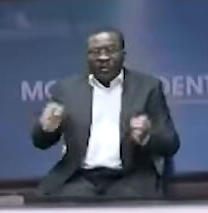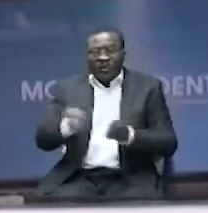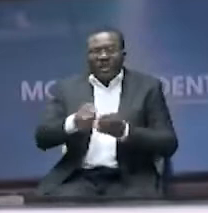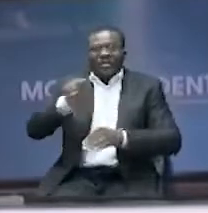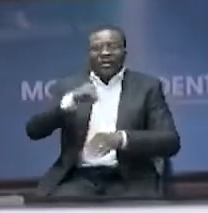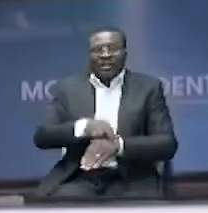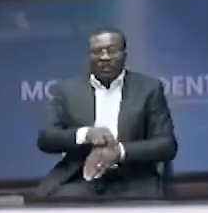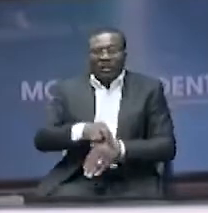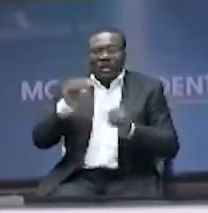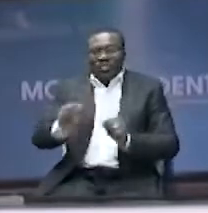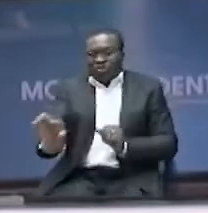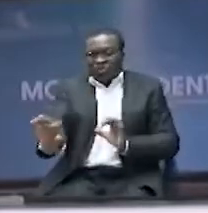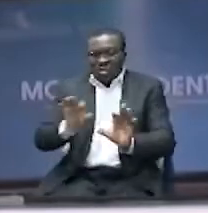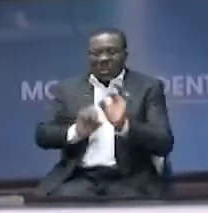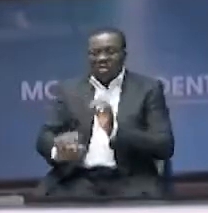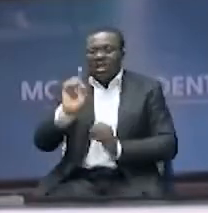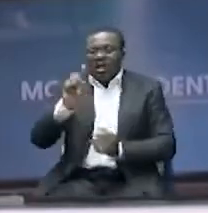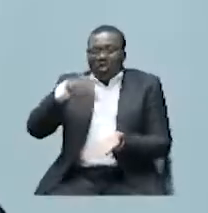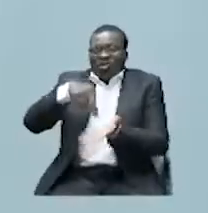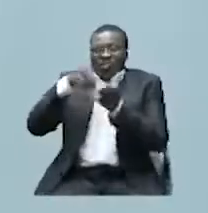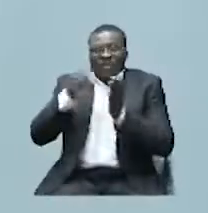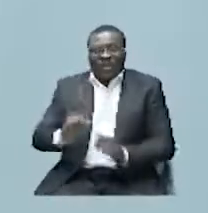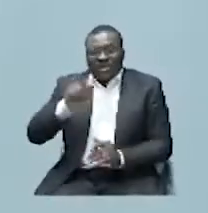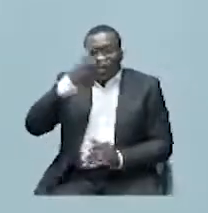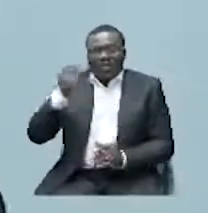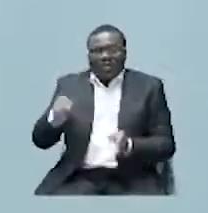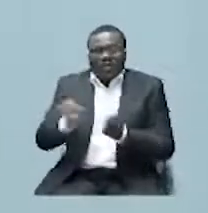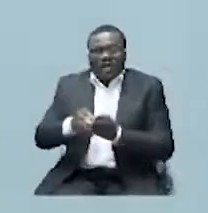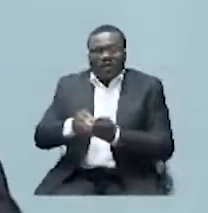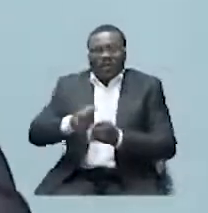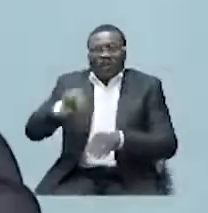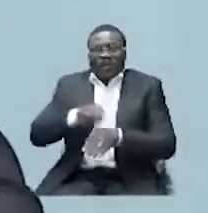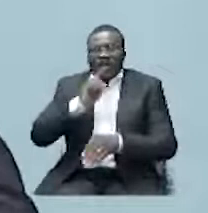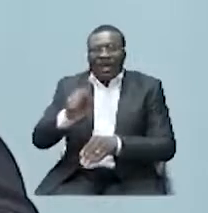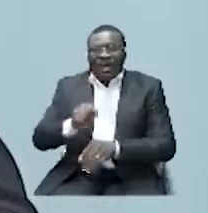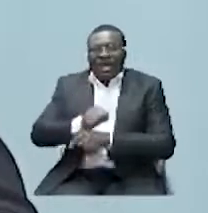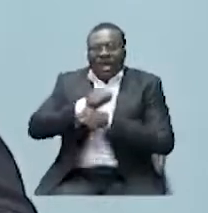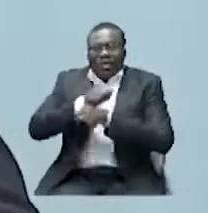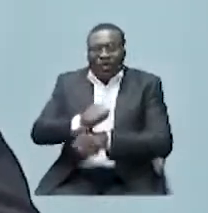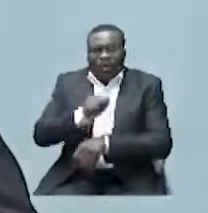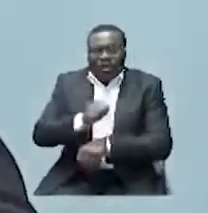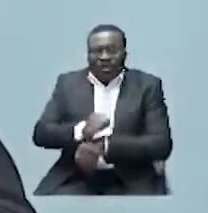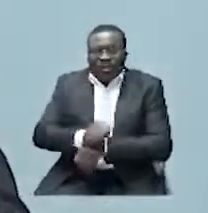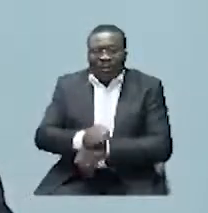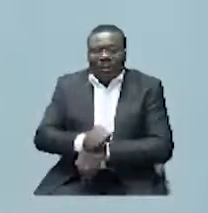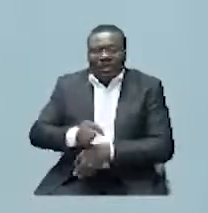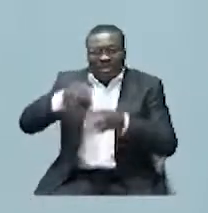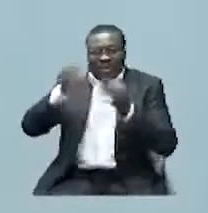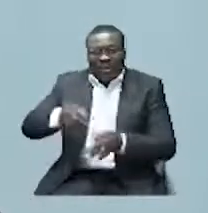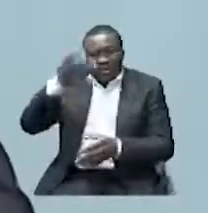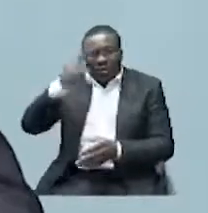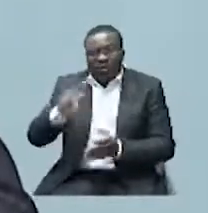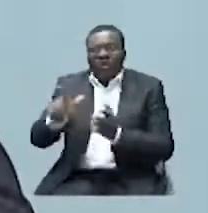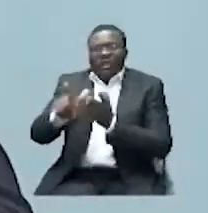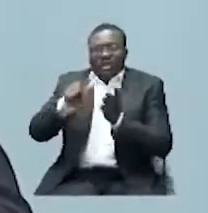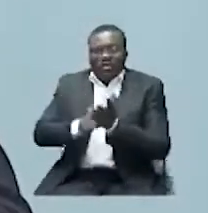nationale puisse désigner également un représentant. Parce que l'Assemblée nationale est le temple des discussions politiques, des lois